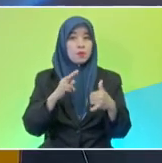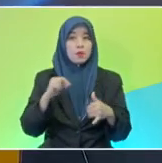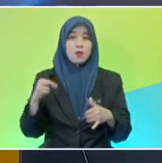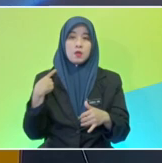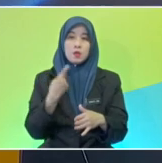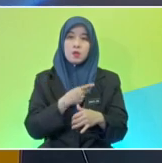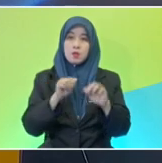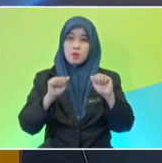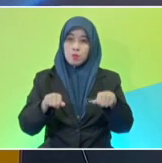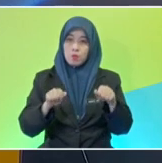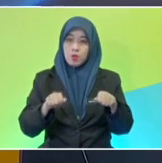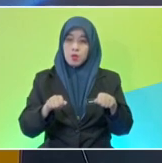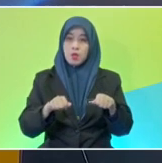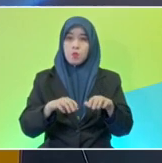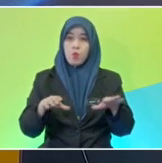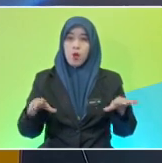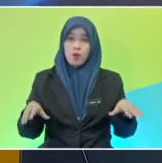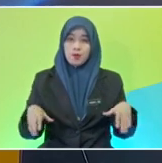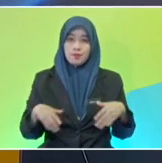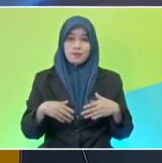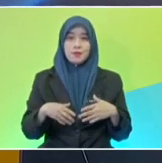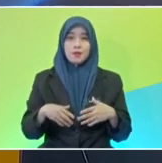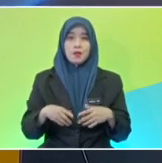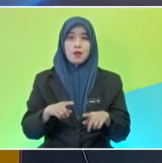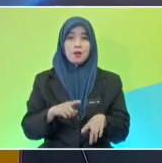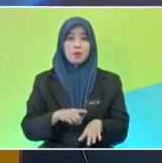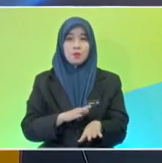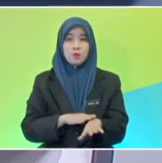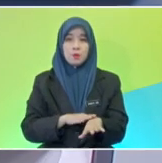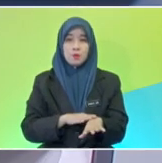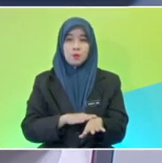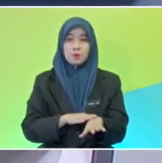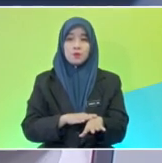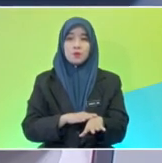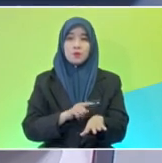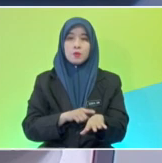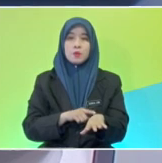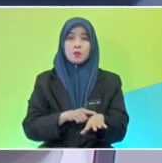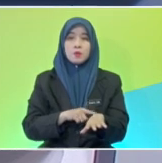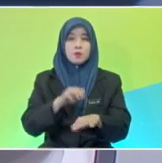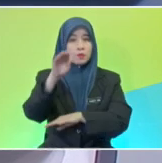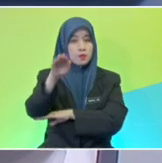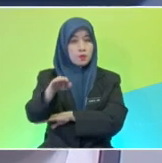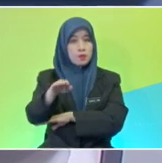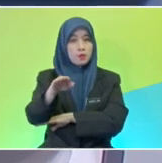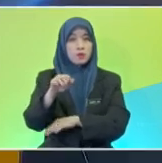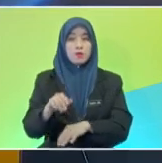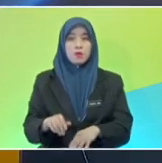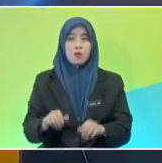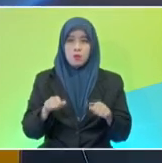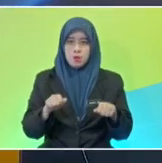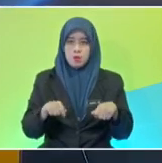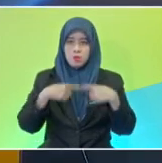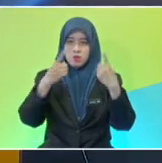lakukan. Jadi kita buat pada waktu petang. Cikgu, kalau saya nak pergi taman permainan waktu tengah hari, boleh ke